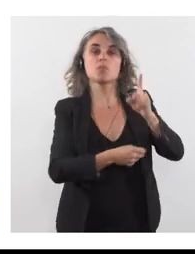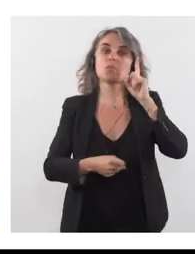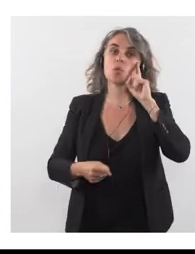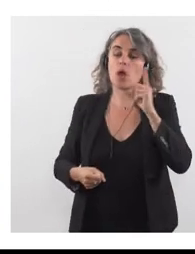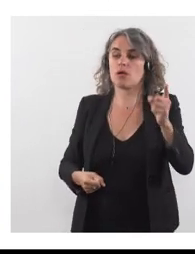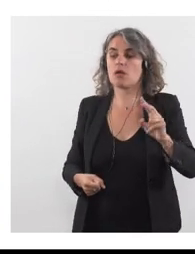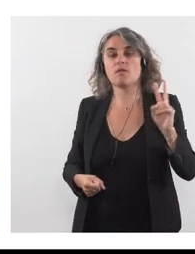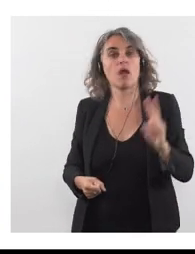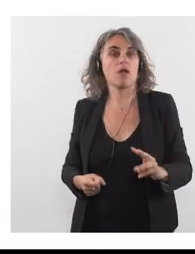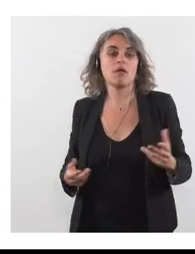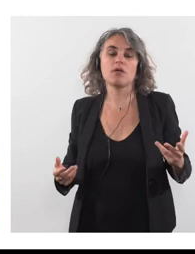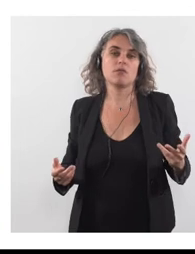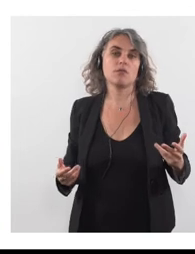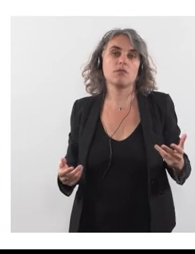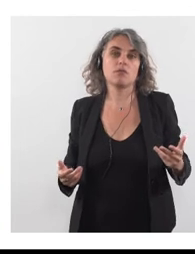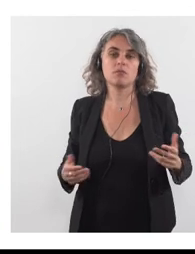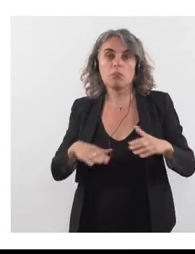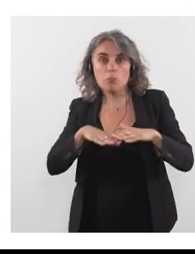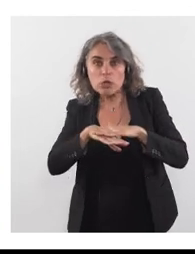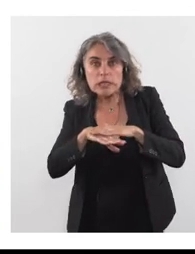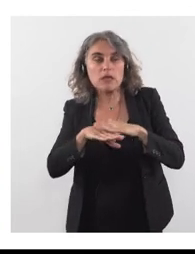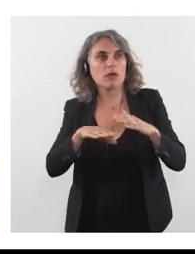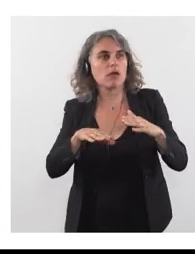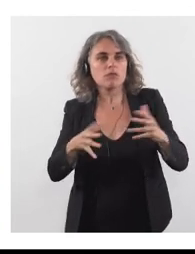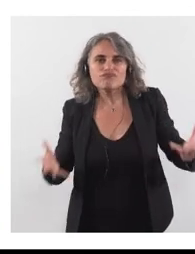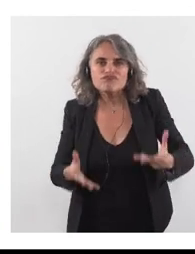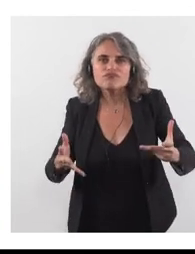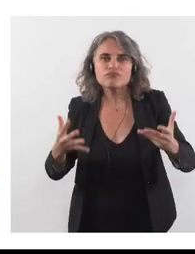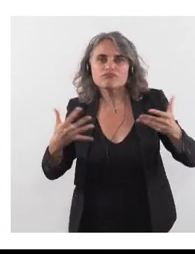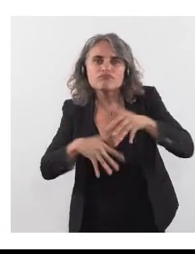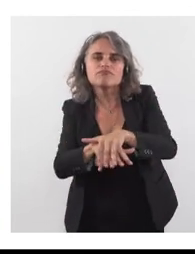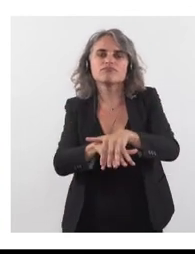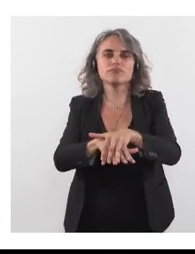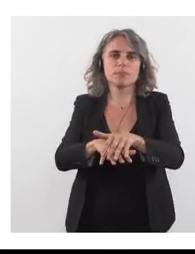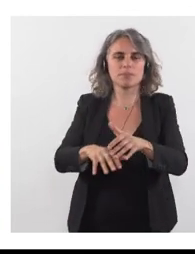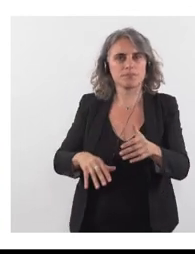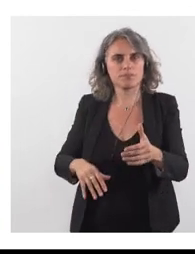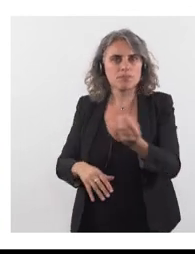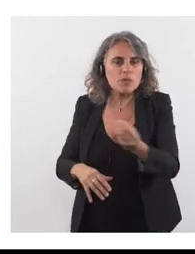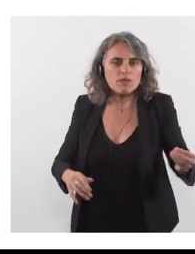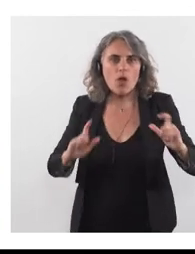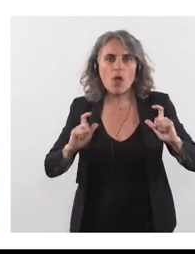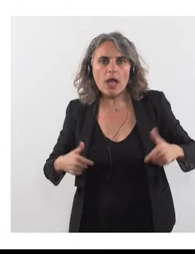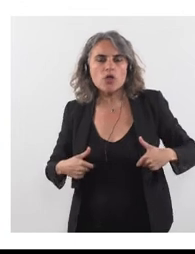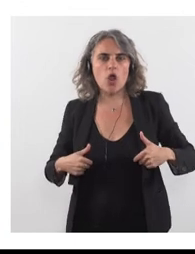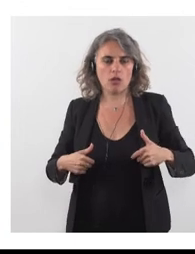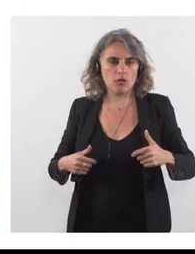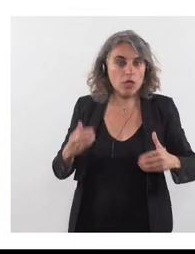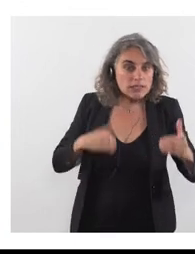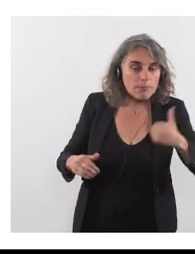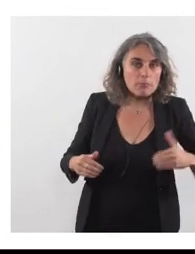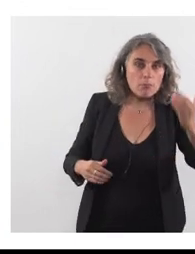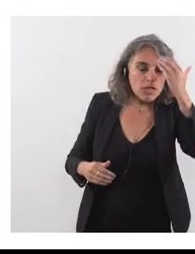pas suffisamment de politiques inclusives pour les enfants qui allaient à l'école avec un handicap